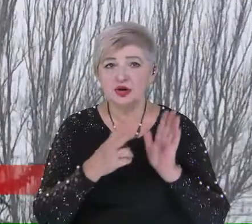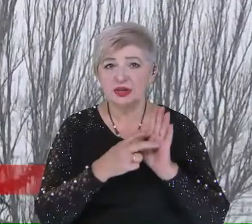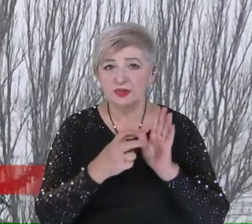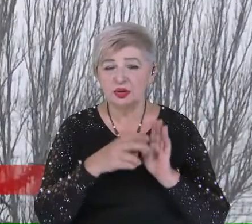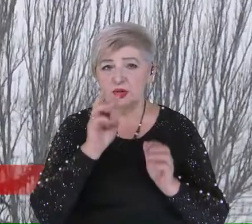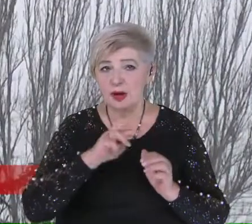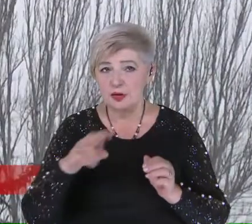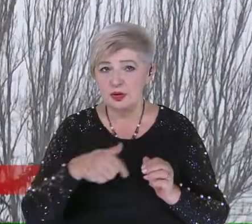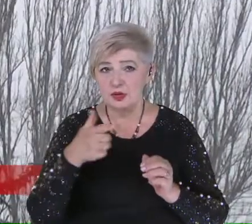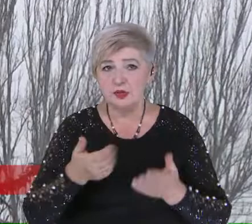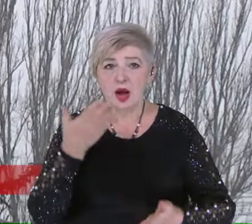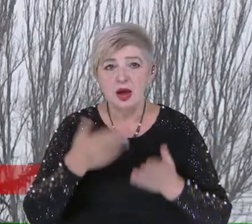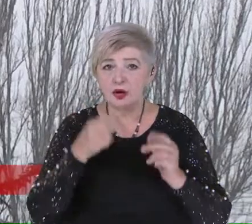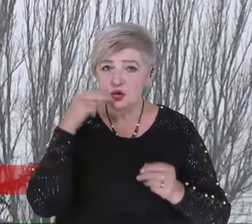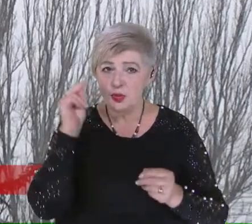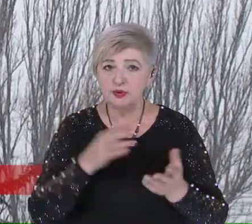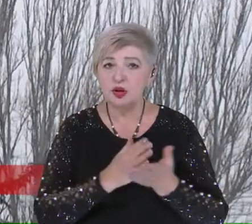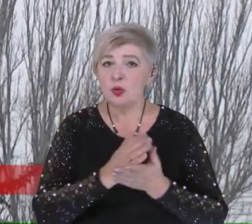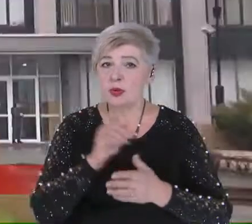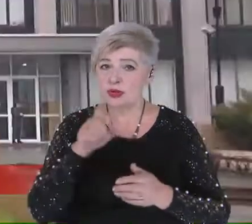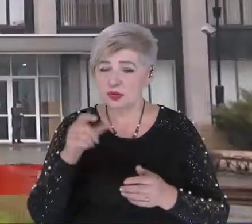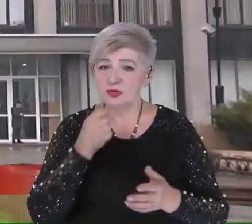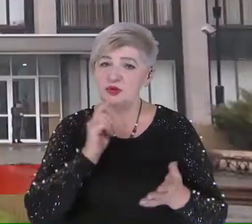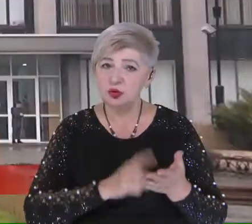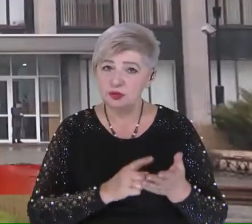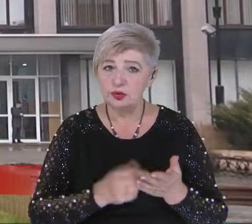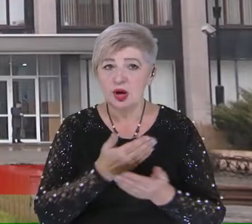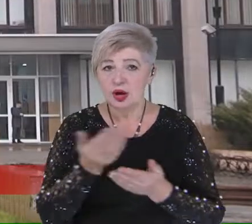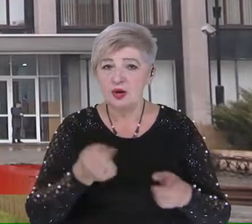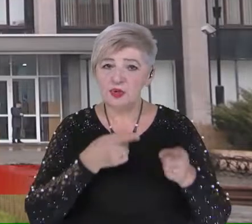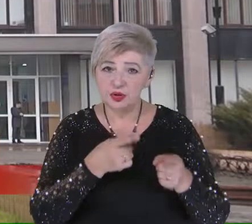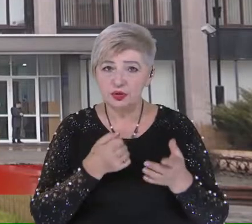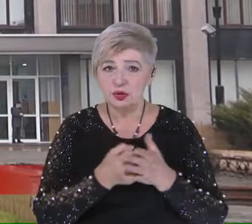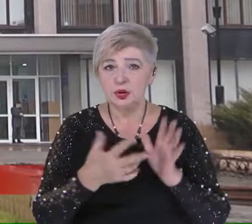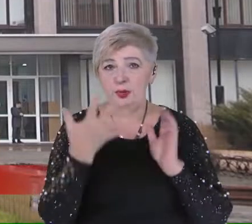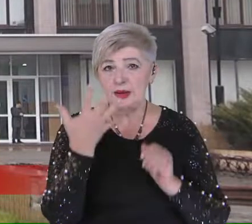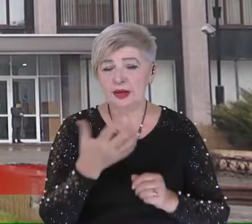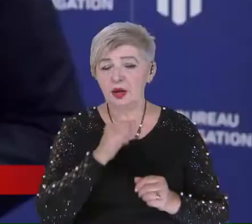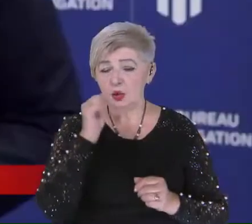Якщо провину посадовців доведуть, їм загрожуватиме до 5 років за ґратами.